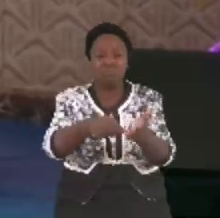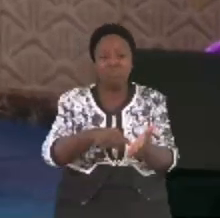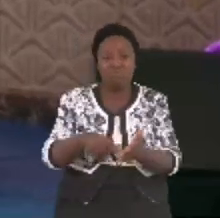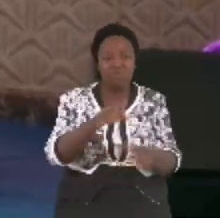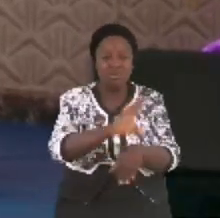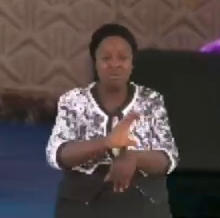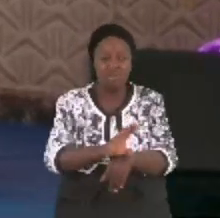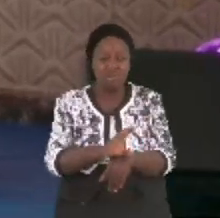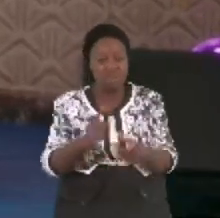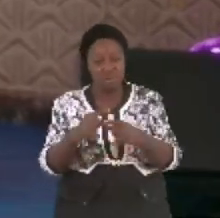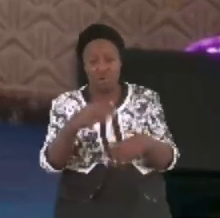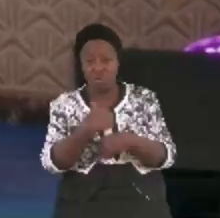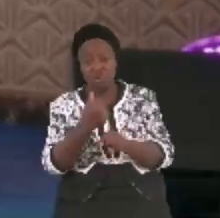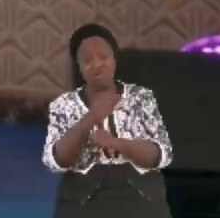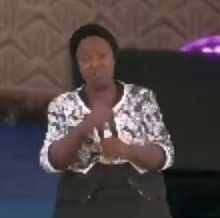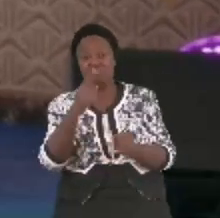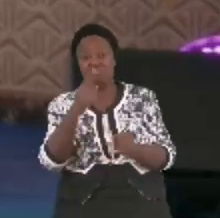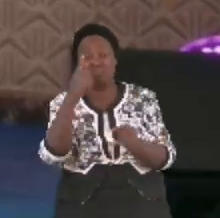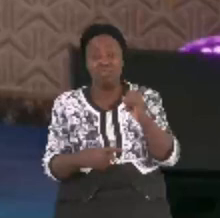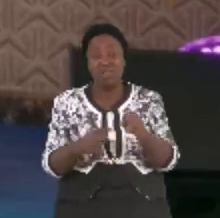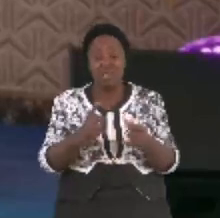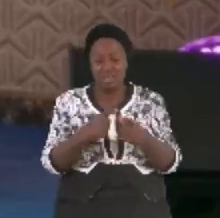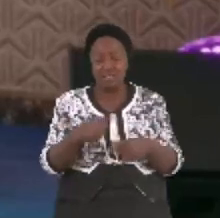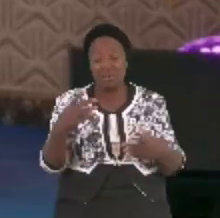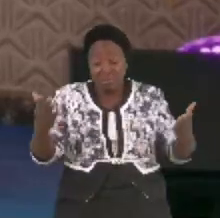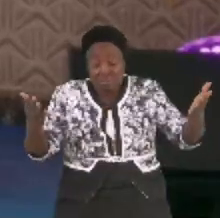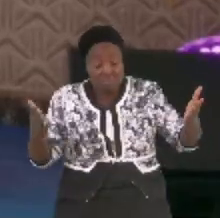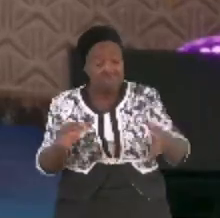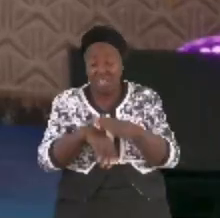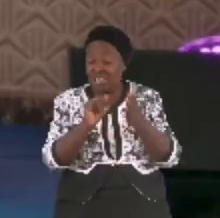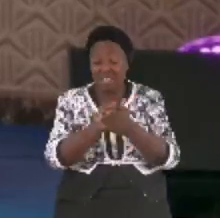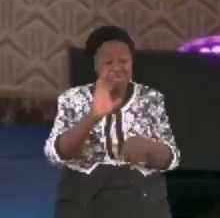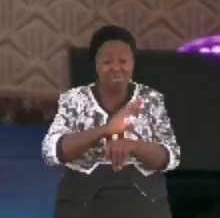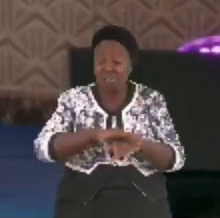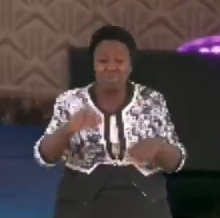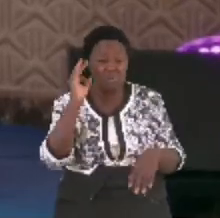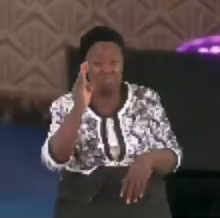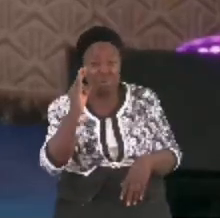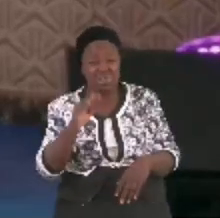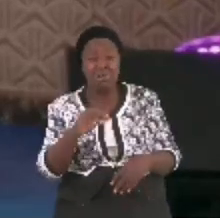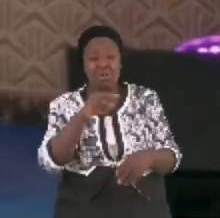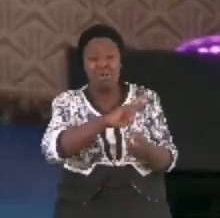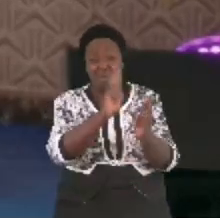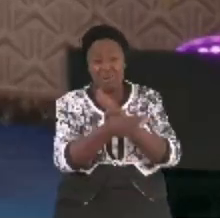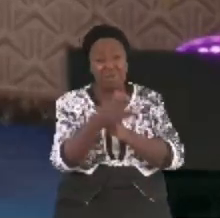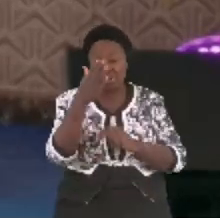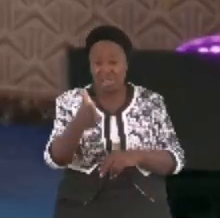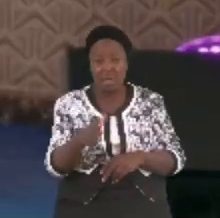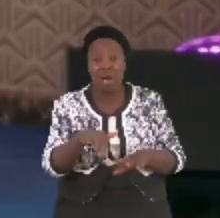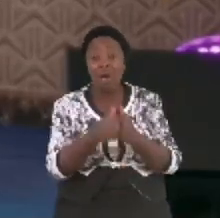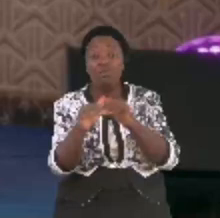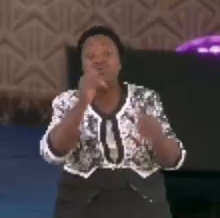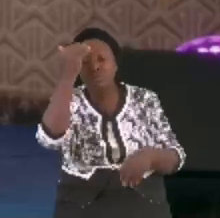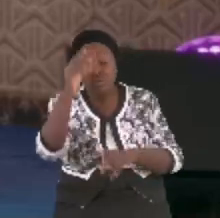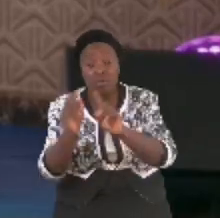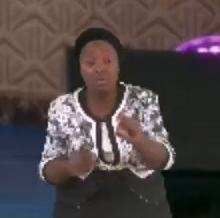Et vous tirez la conclusion. Ah, donc, on ne leur parle pas de la repentance. Qu'est-ce que toi tu sais? On ne leur prêche pas